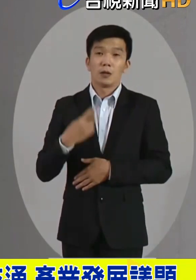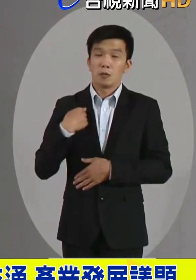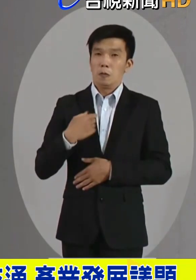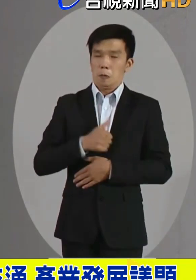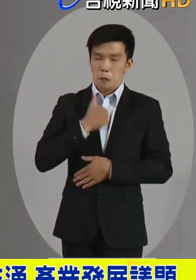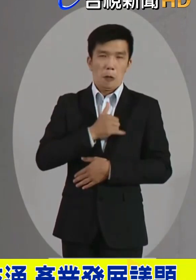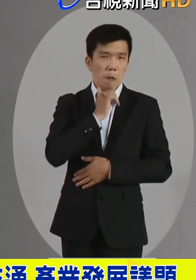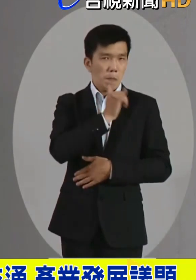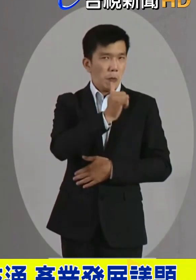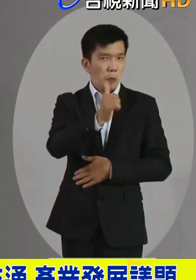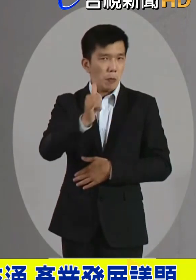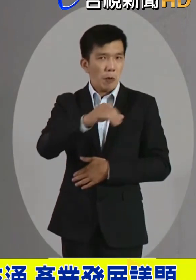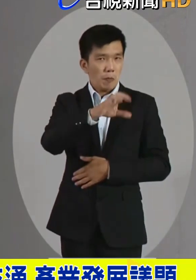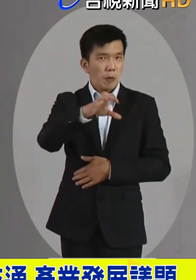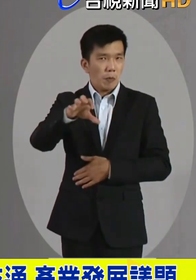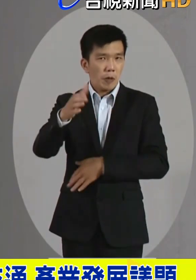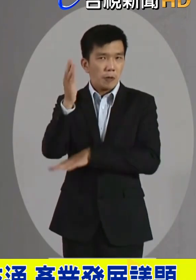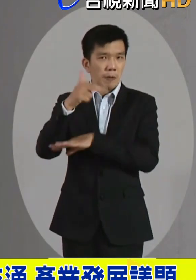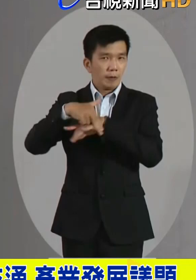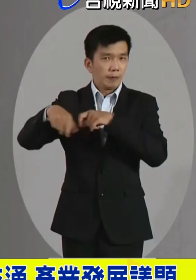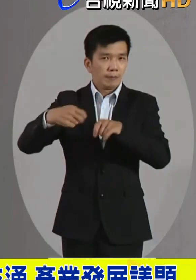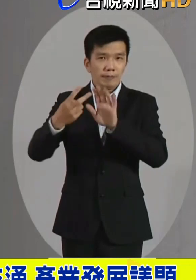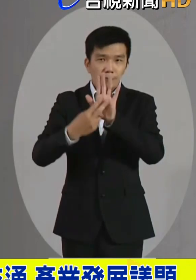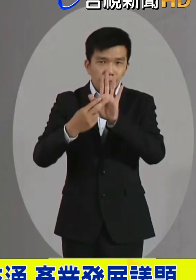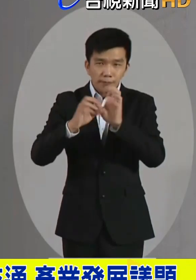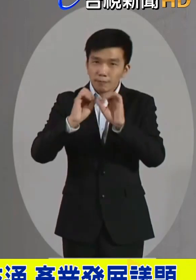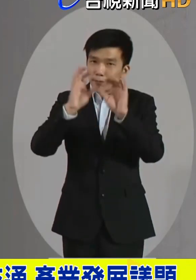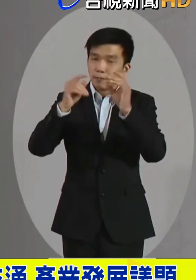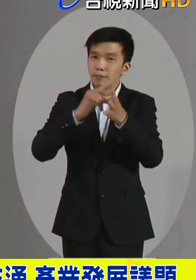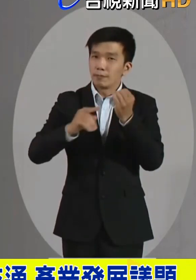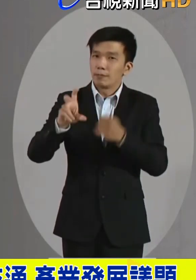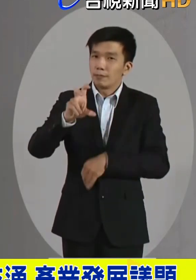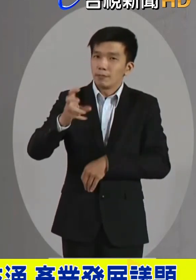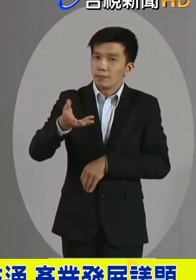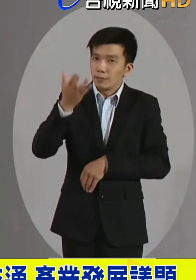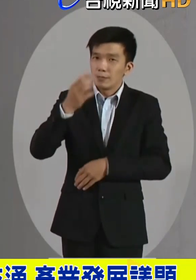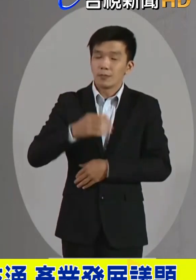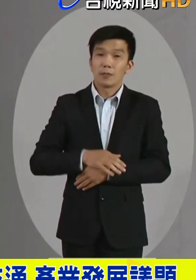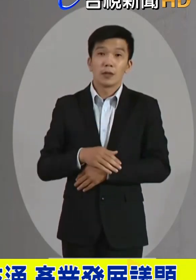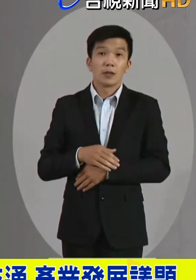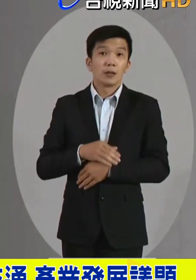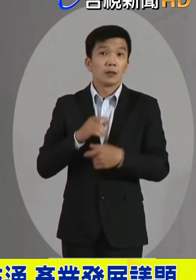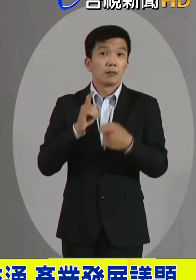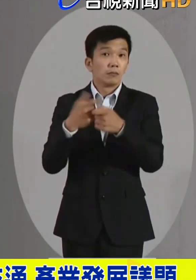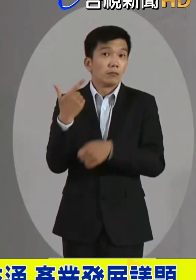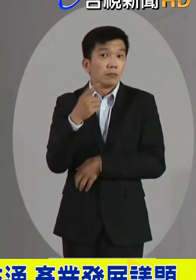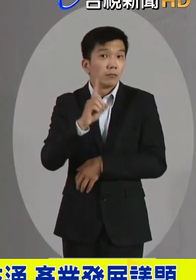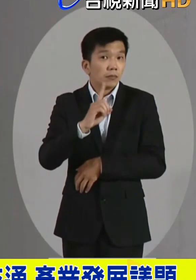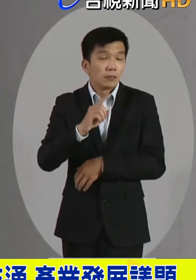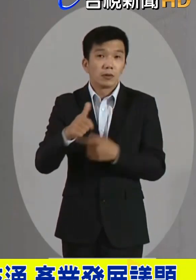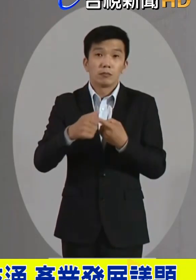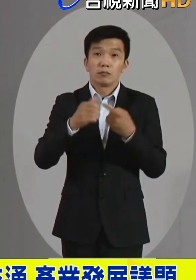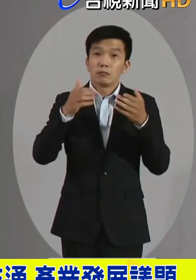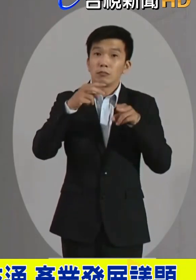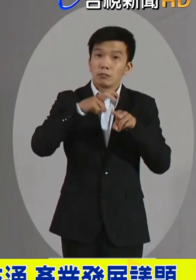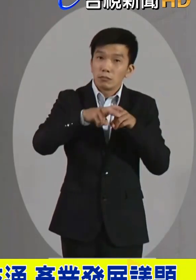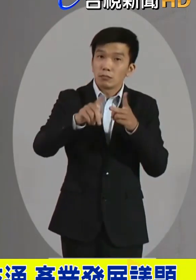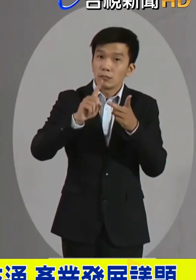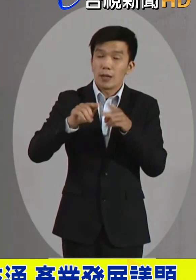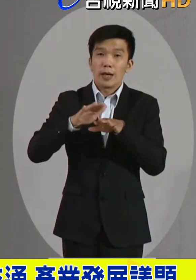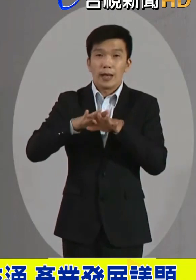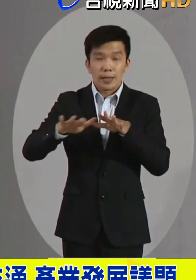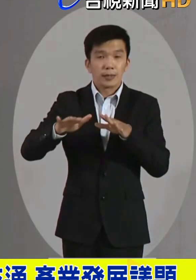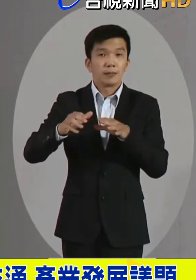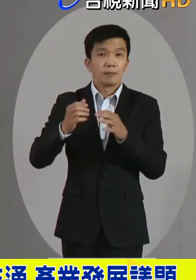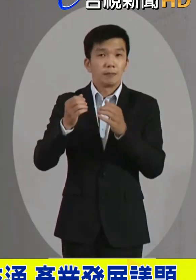方70多场的政策说明会。那六大面向分别是先进轨道，那当然安心平权选择